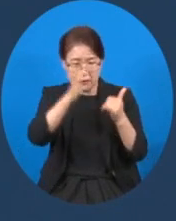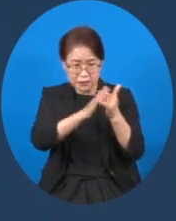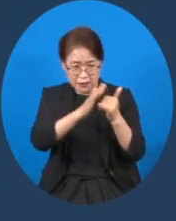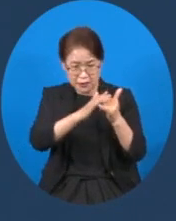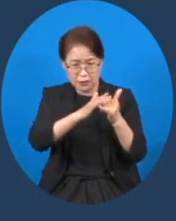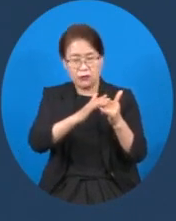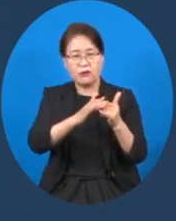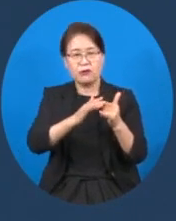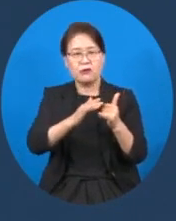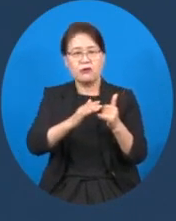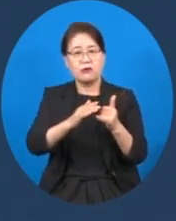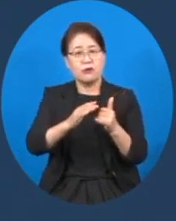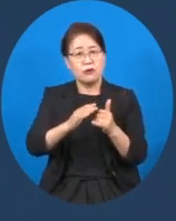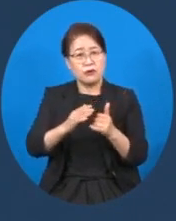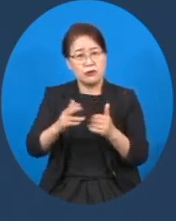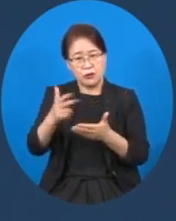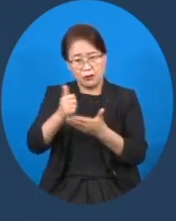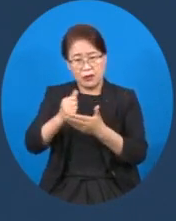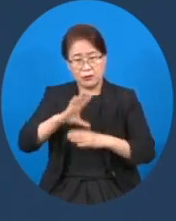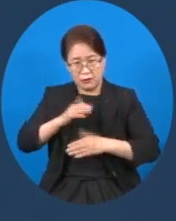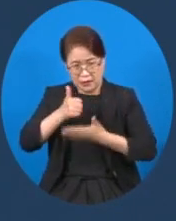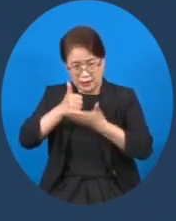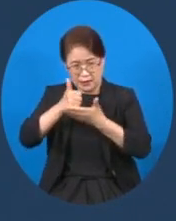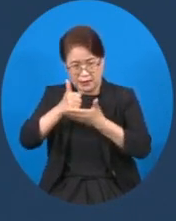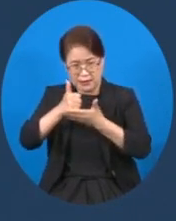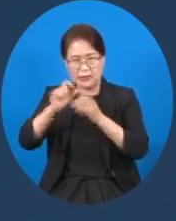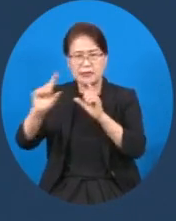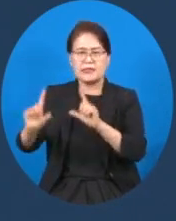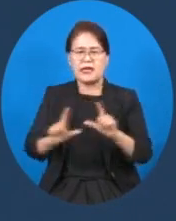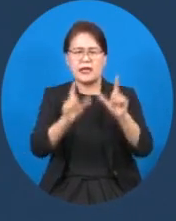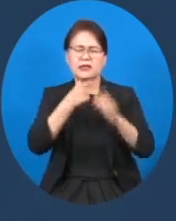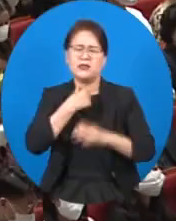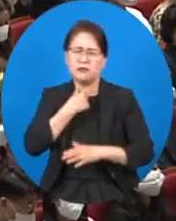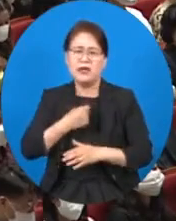여호와를 경외하는 삶을 살기를 원하신다는 얘기죠.